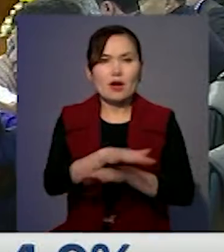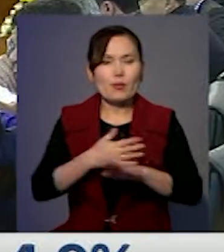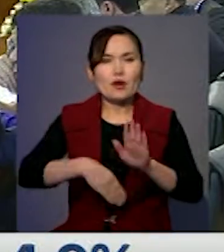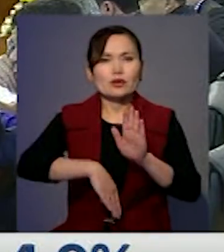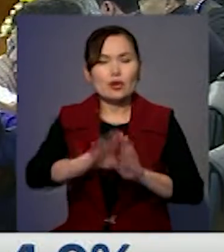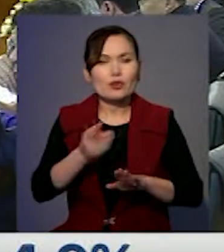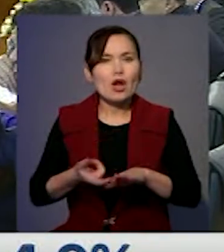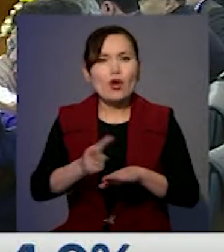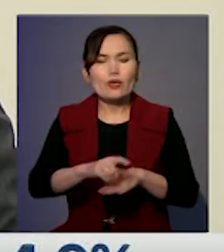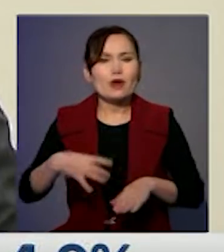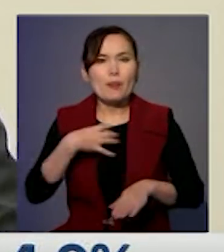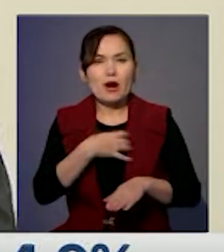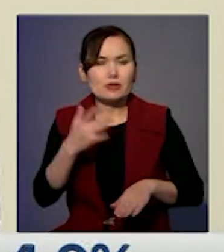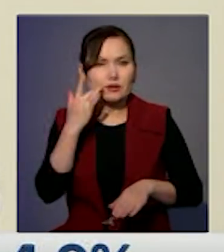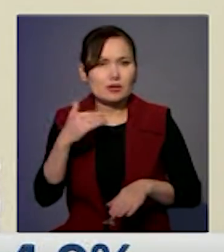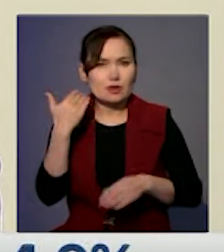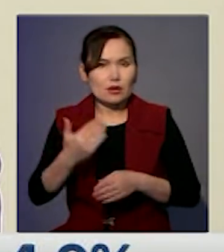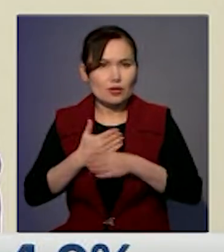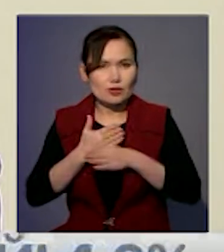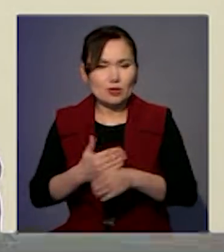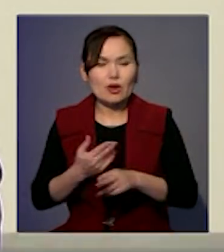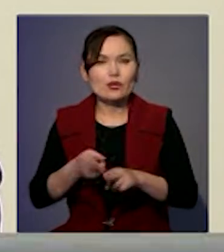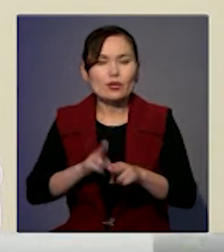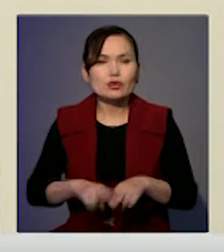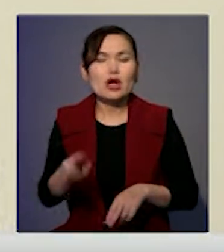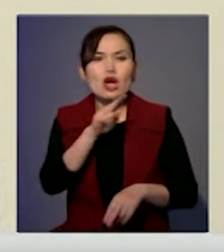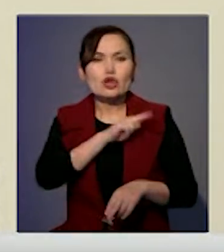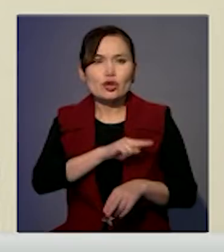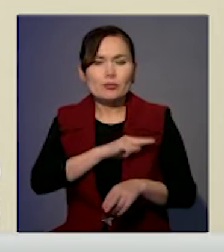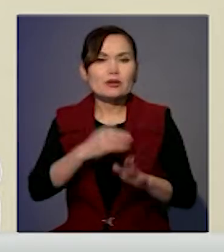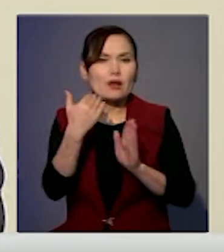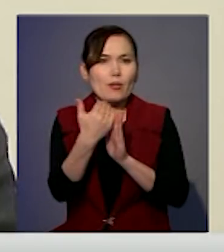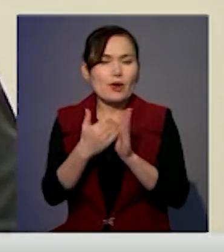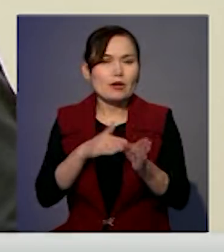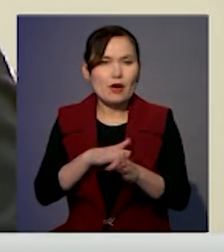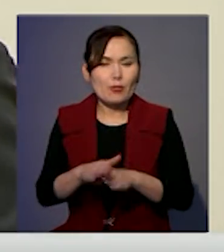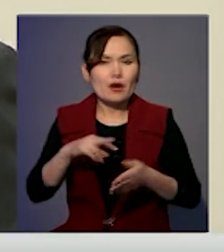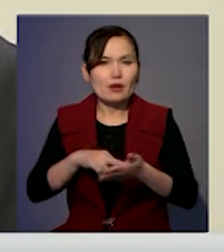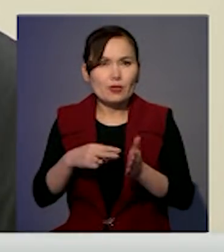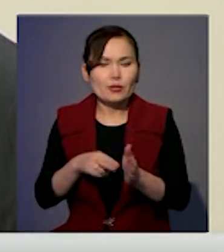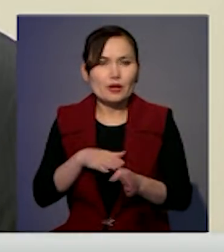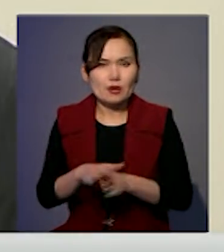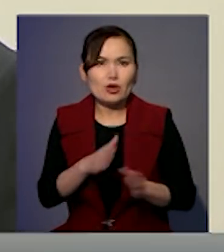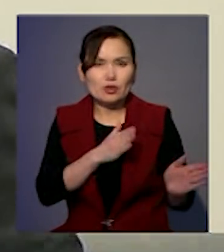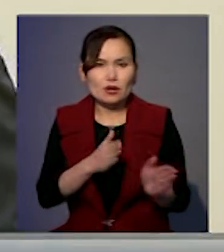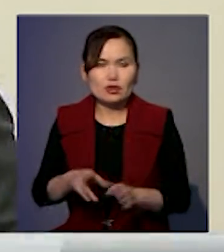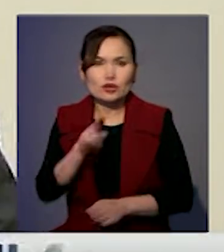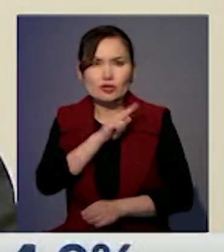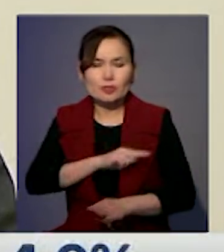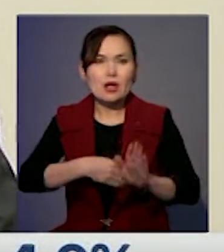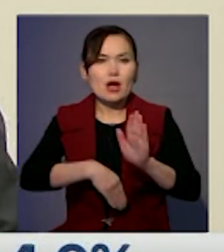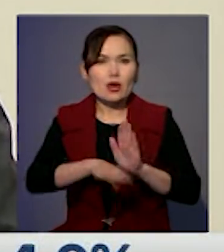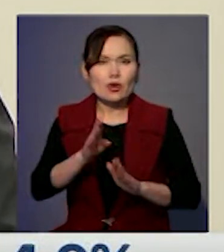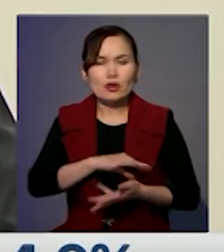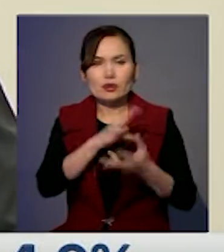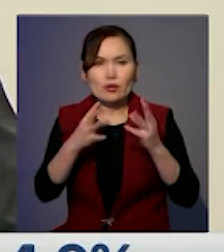маңызды диалогиялық қолдау көрсетіп отыр. Жаңа тәсілдерді іске асыру жөніндегі индикаторлар, мақсаттар және міндеттер қалыптастырылды. Осыны